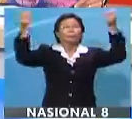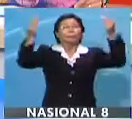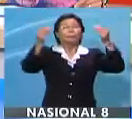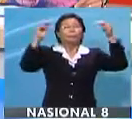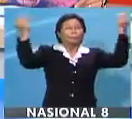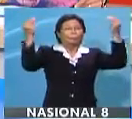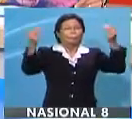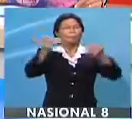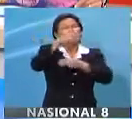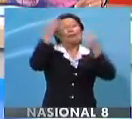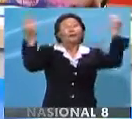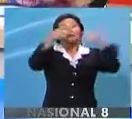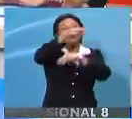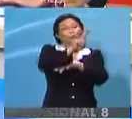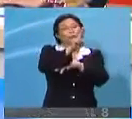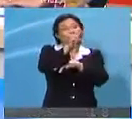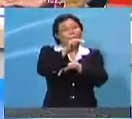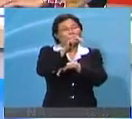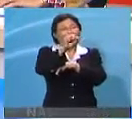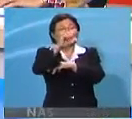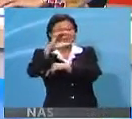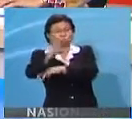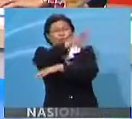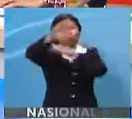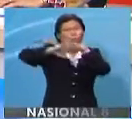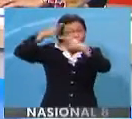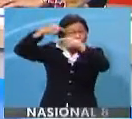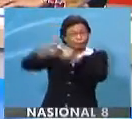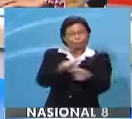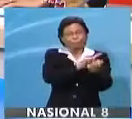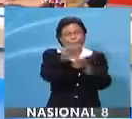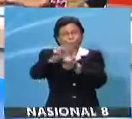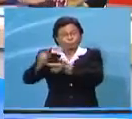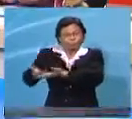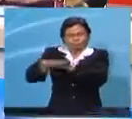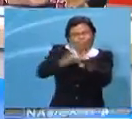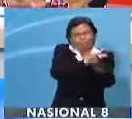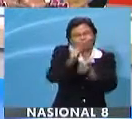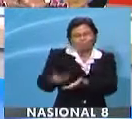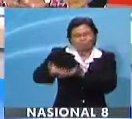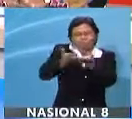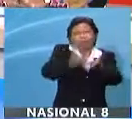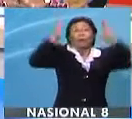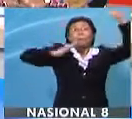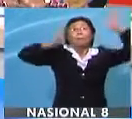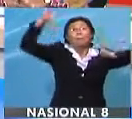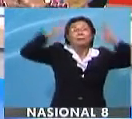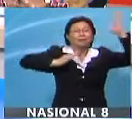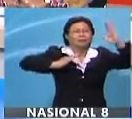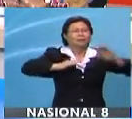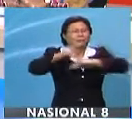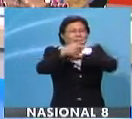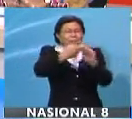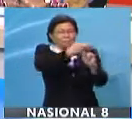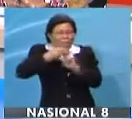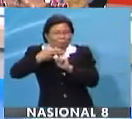Jabatan Pertubuhan Bangsa Bersatu UNSC sebulat suara meluluskan resolusi yang dibentang Malaysia bagi meletakkan